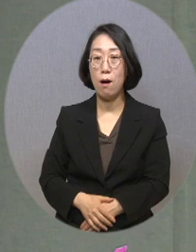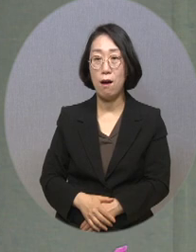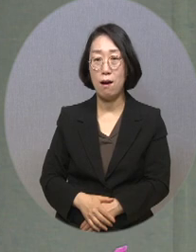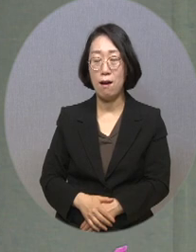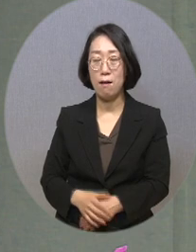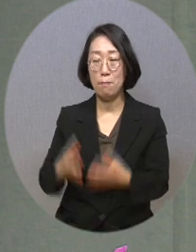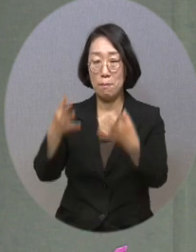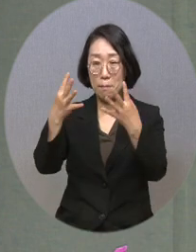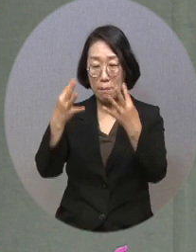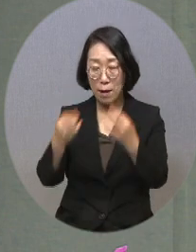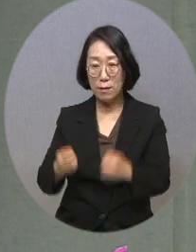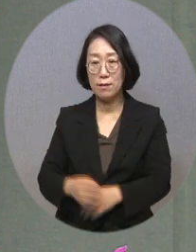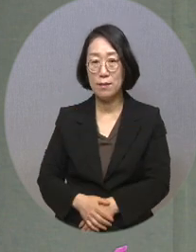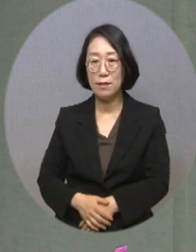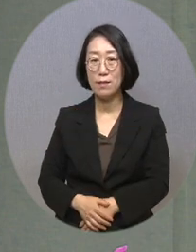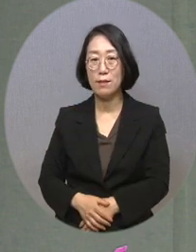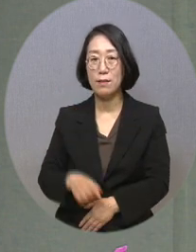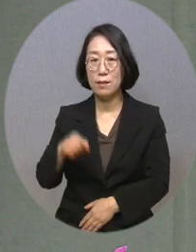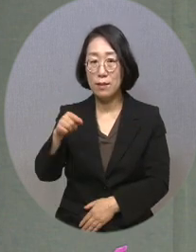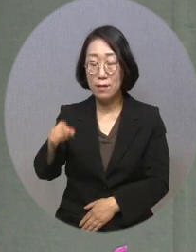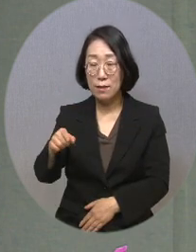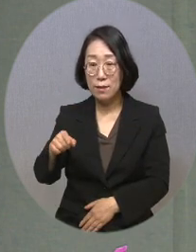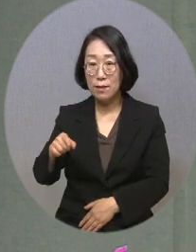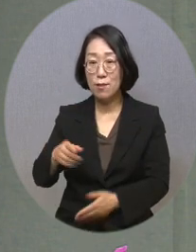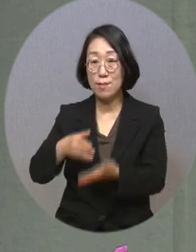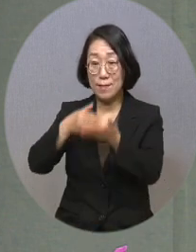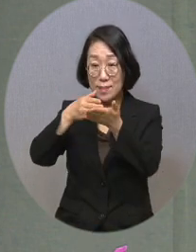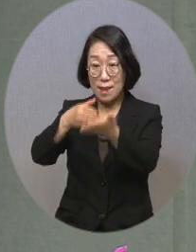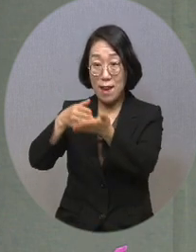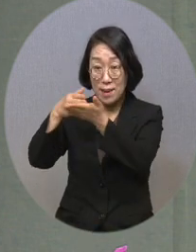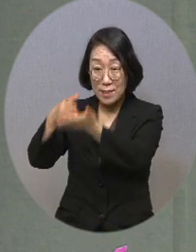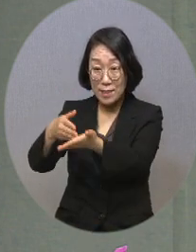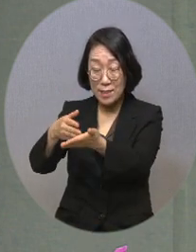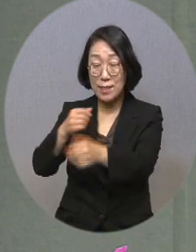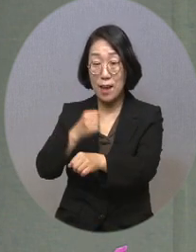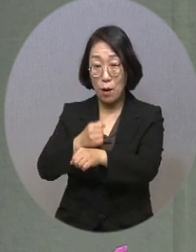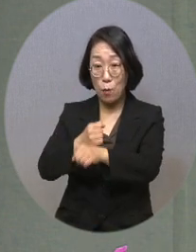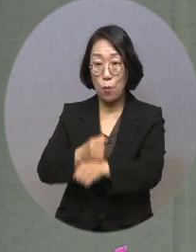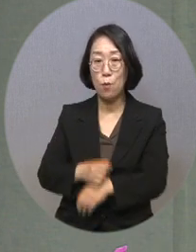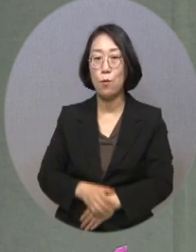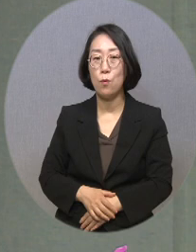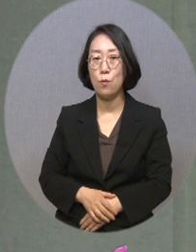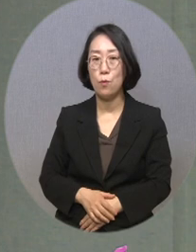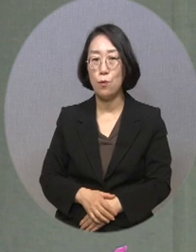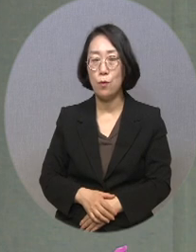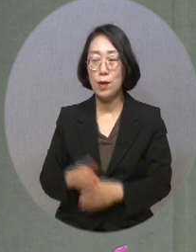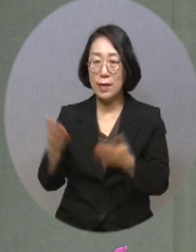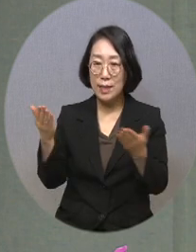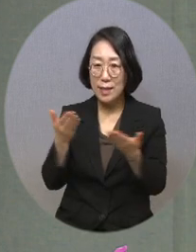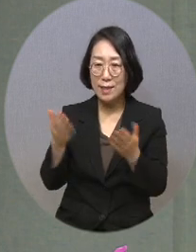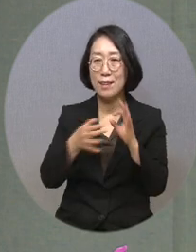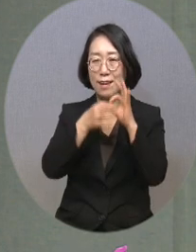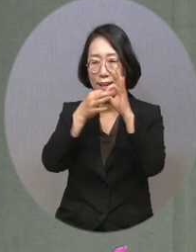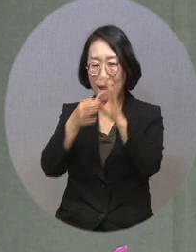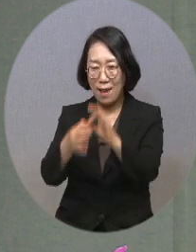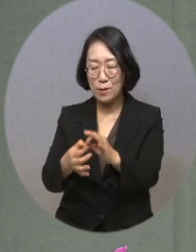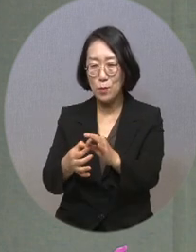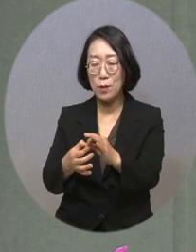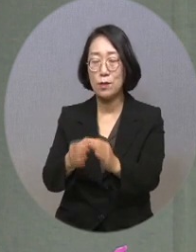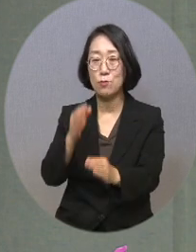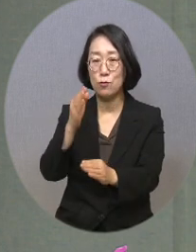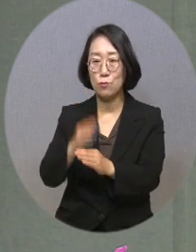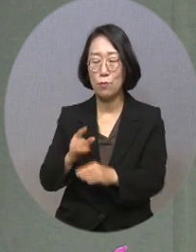엄청난 건데 네. 그렇게 많은 아젠다를 제시하시고 일을 집행하고 있다. 네.